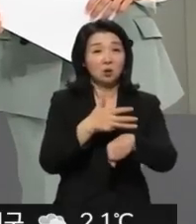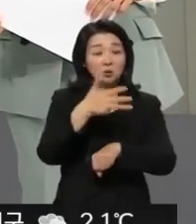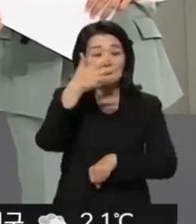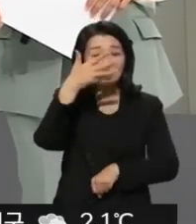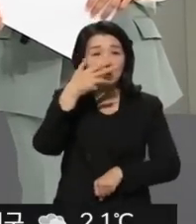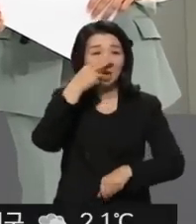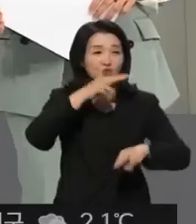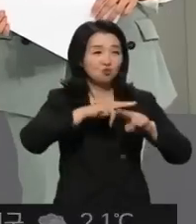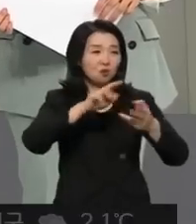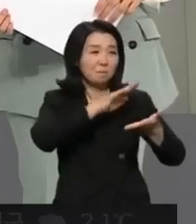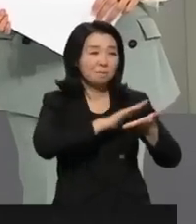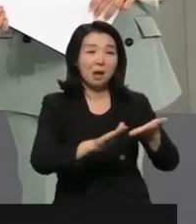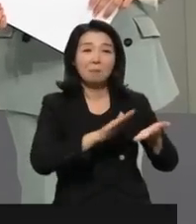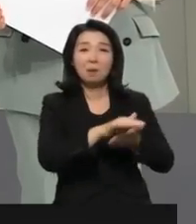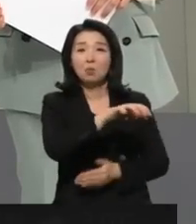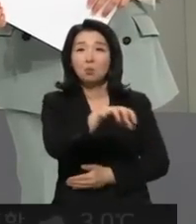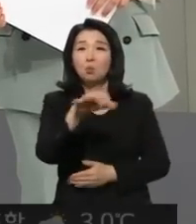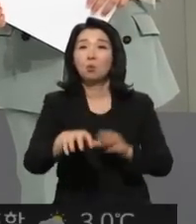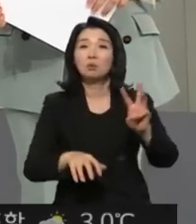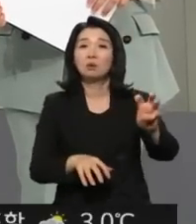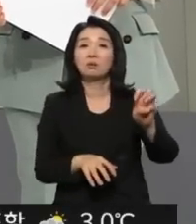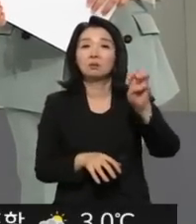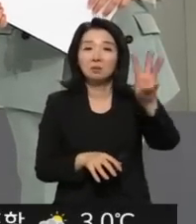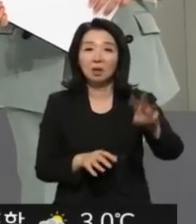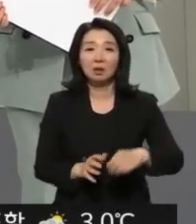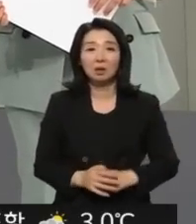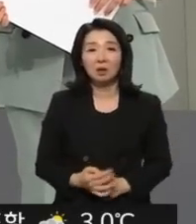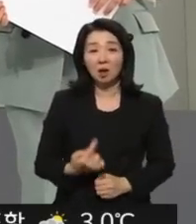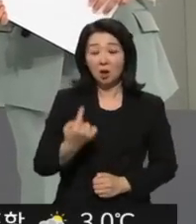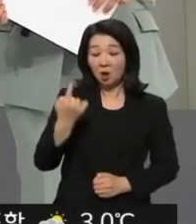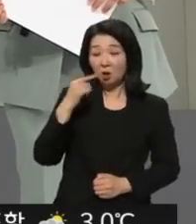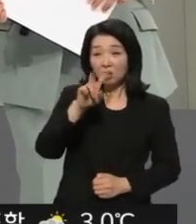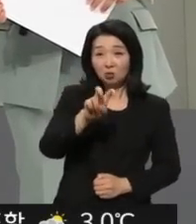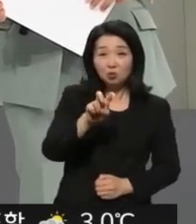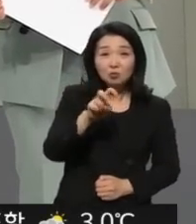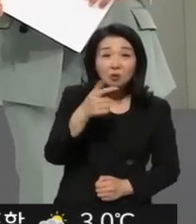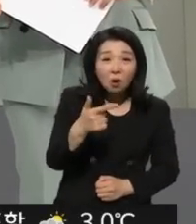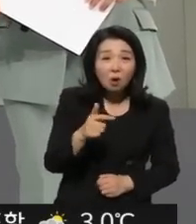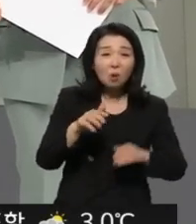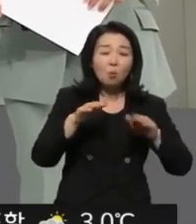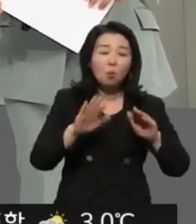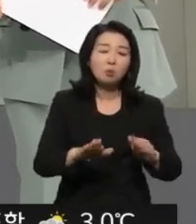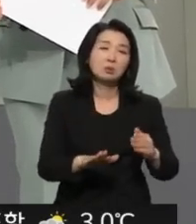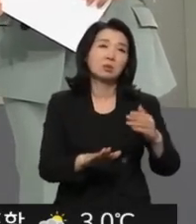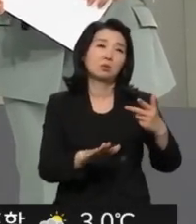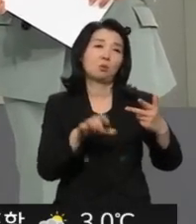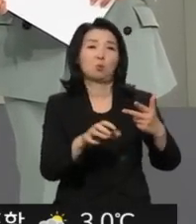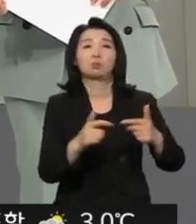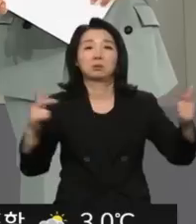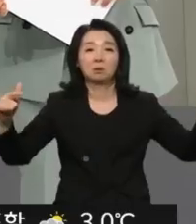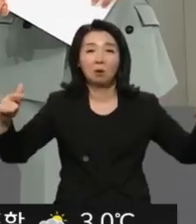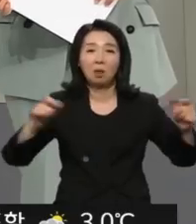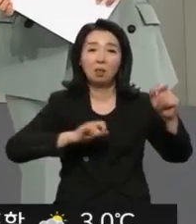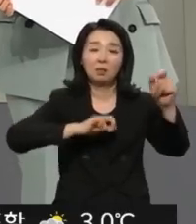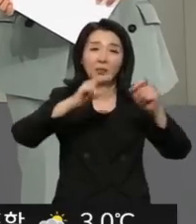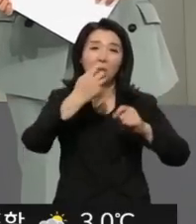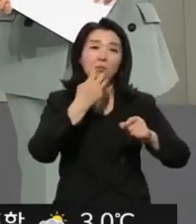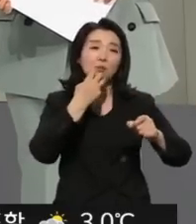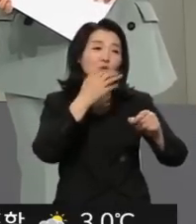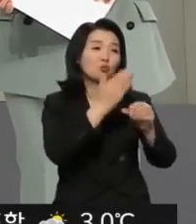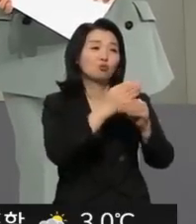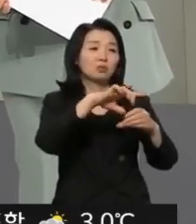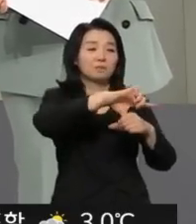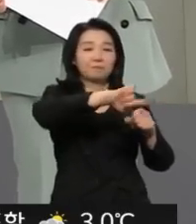주유소 33곳입니다. 어제 오후 2시 26곳에서 그새 7곳이 늘었습니다. 대부분이 수도권에